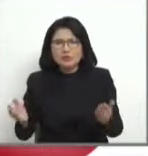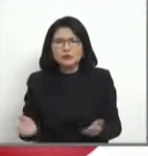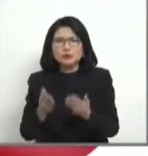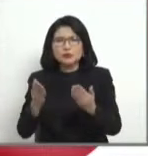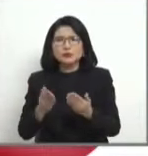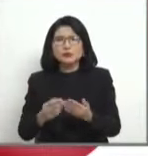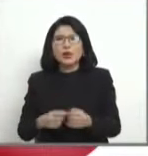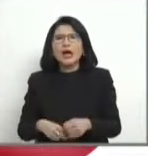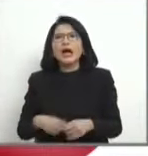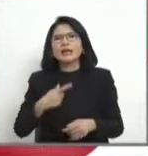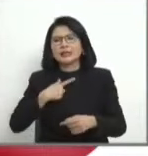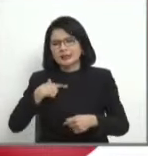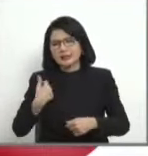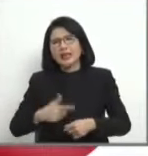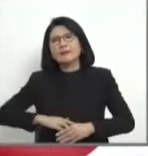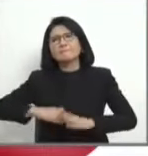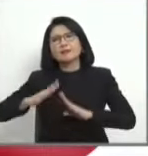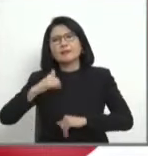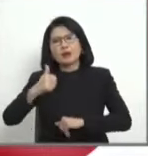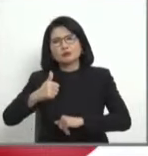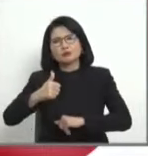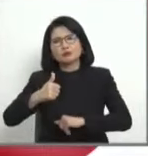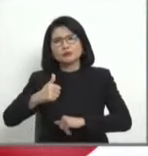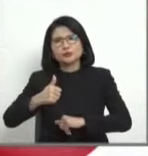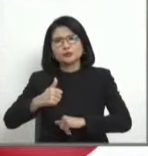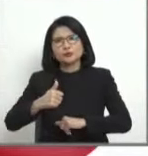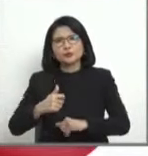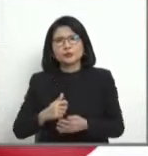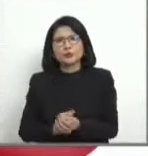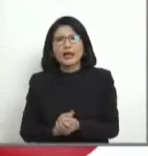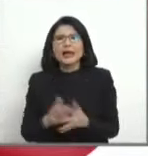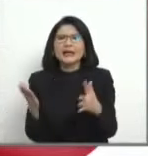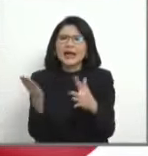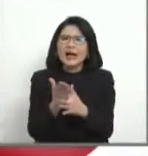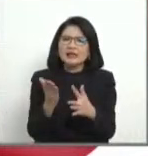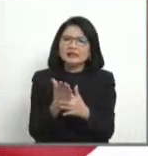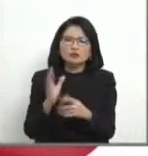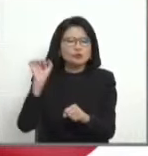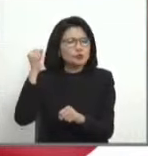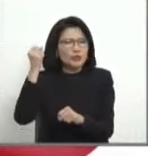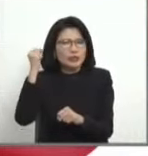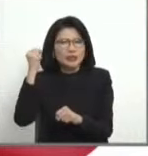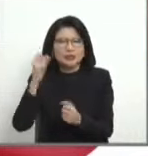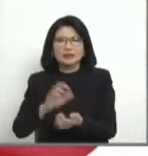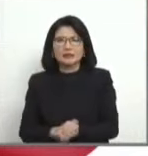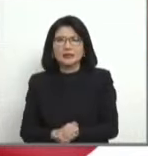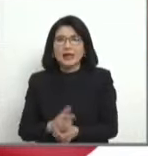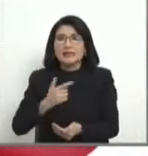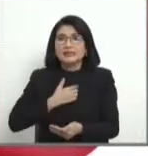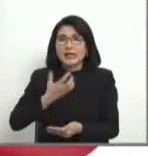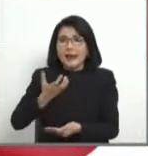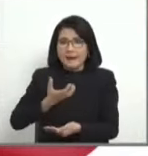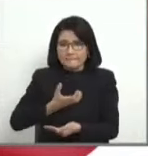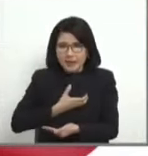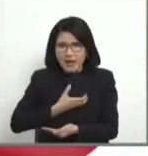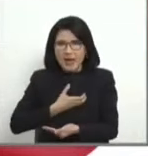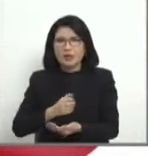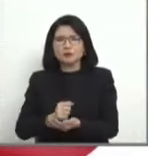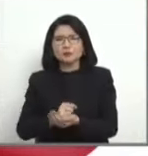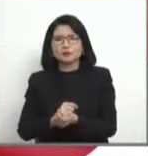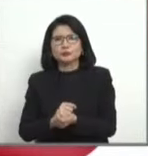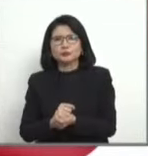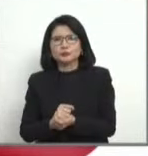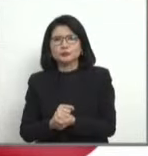kami jauh lebih baik? Karena kami tidak bisa mendapatkan akses yang mudah di situ. Saya ingin mengangkat kembali